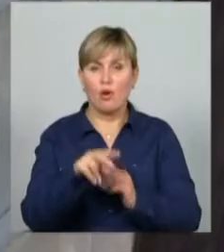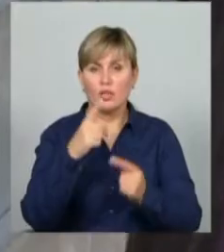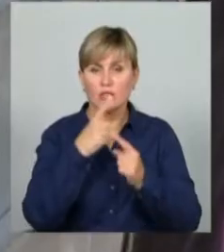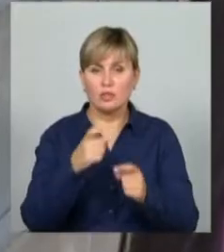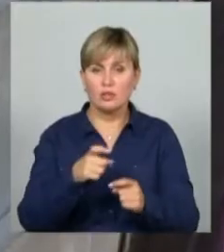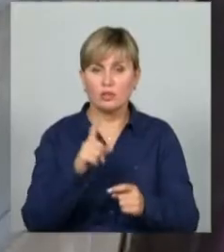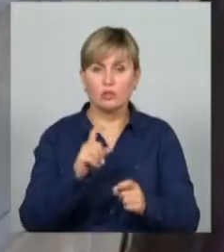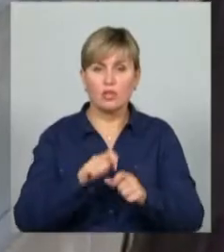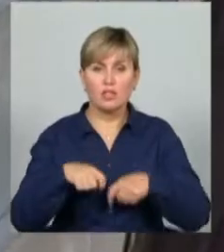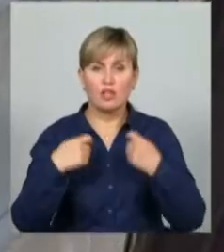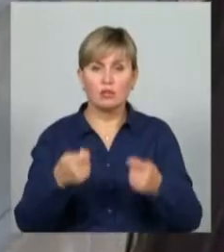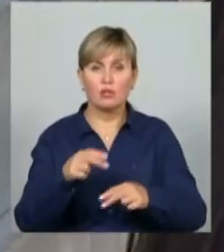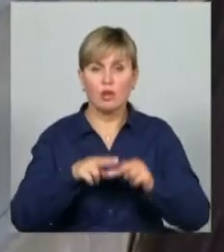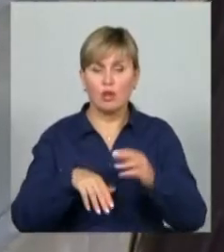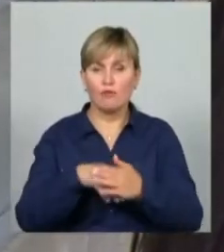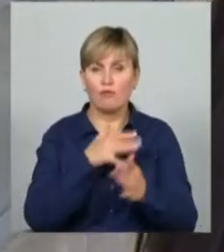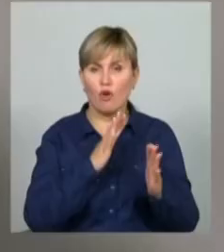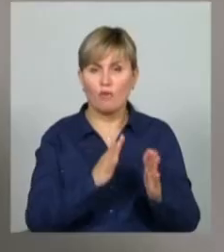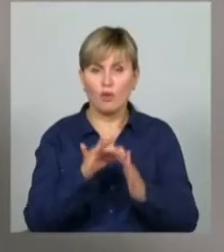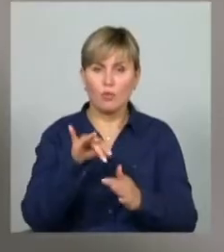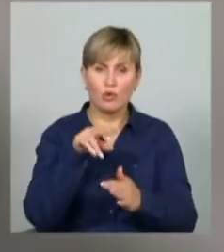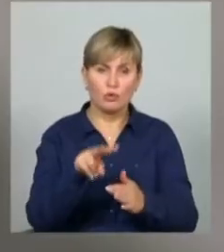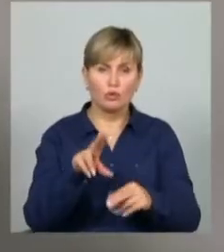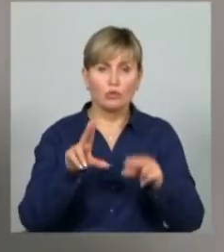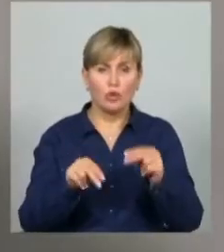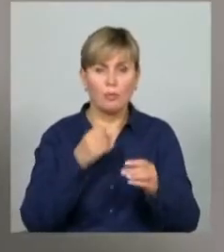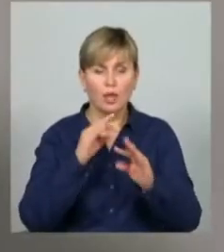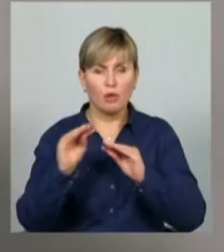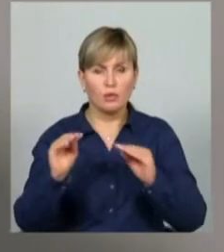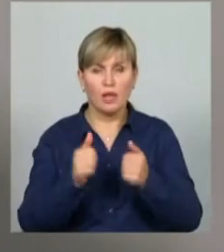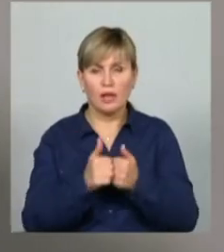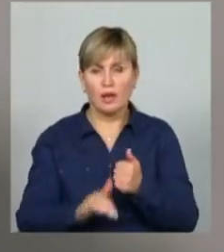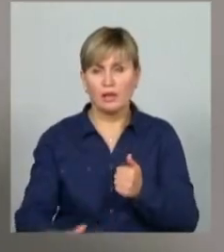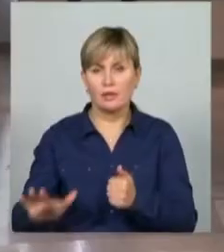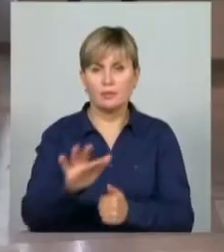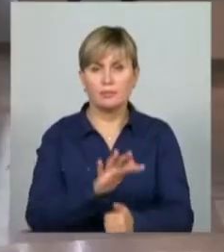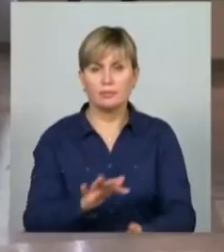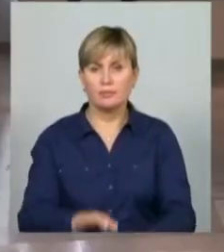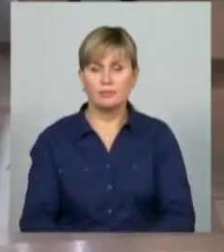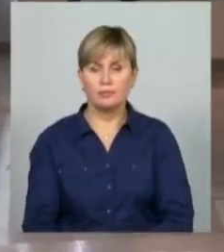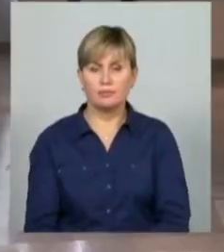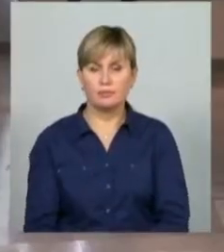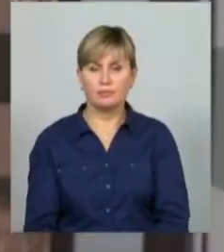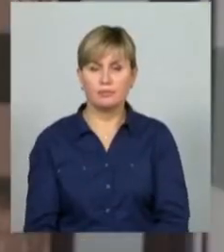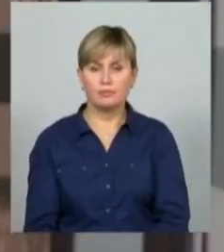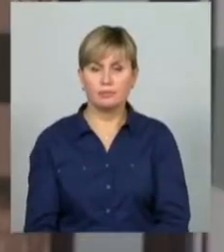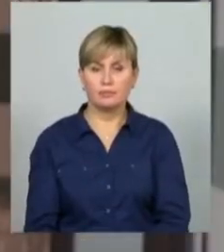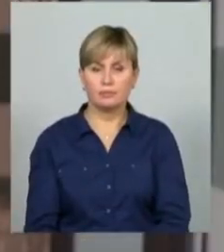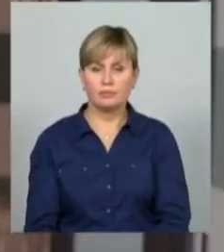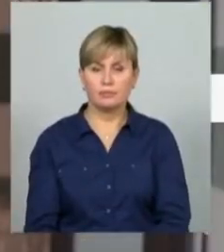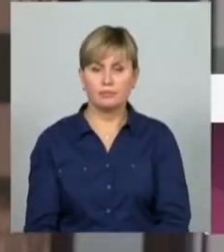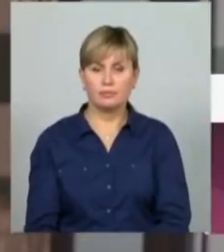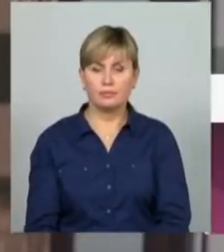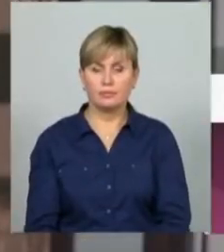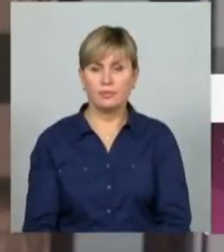заверили, что сдадут объект вовремя, в июле, с учетом благоустройства прилегающей территории. Объект будет сдан своевременно. Одно же